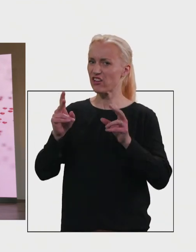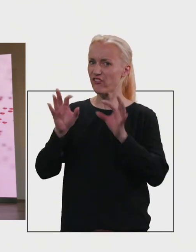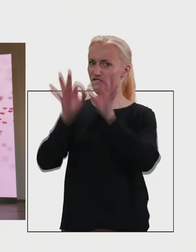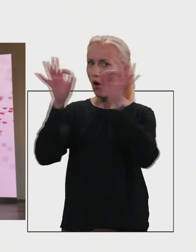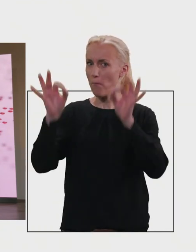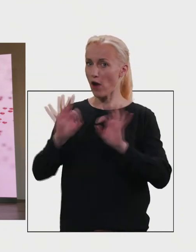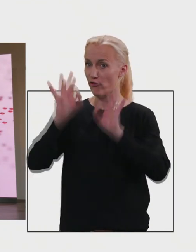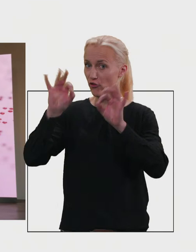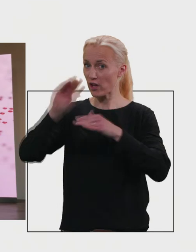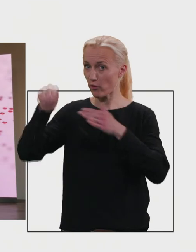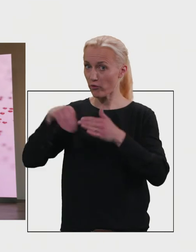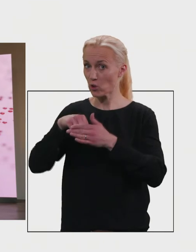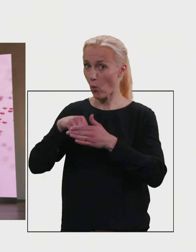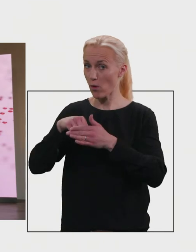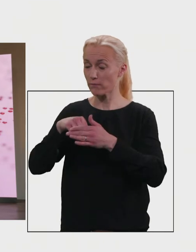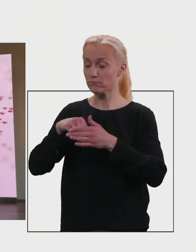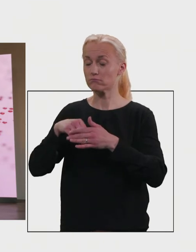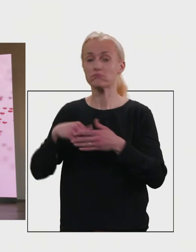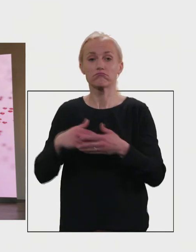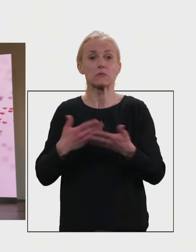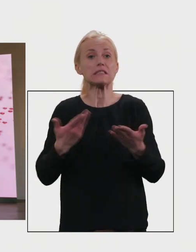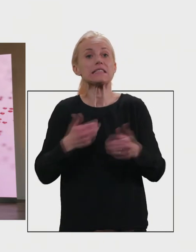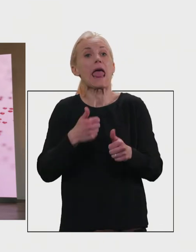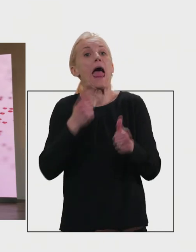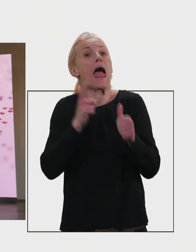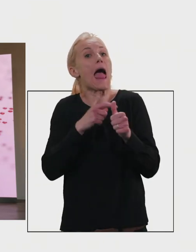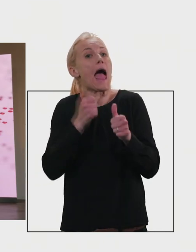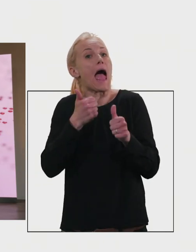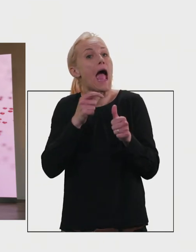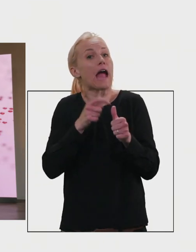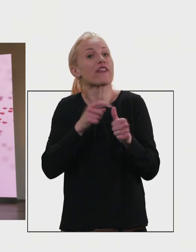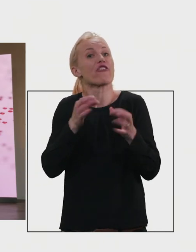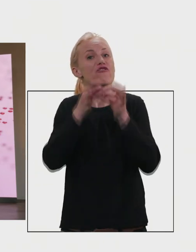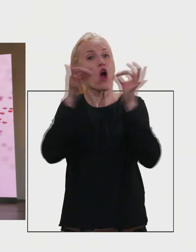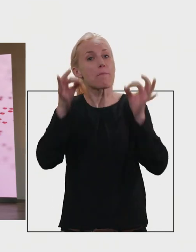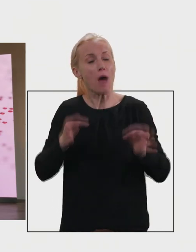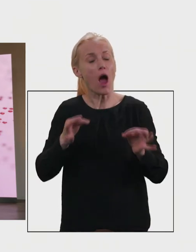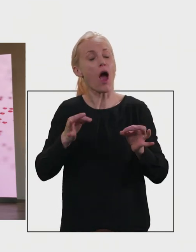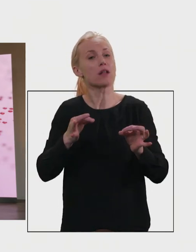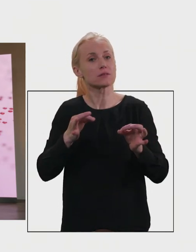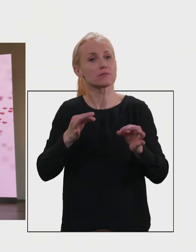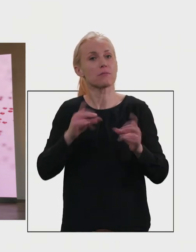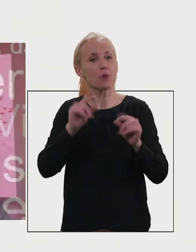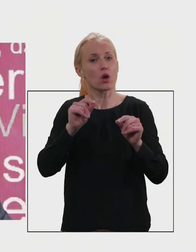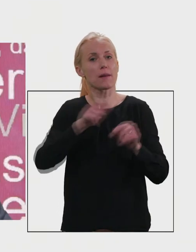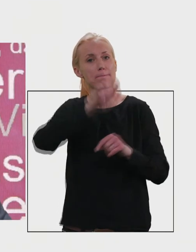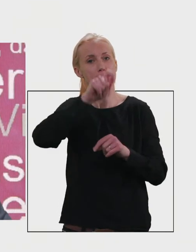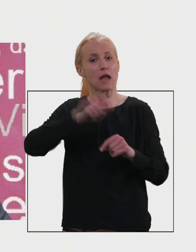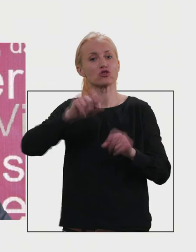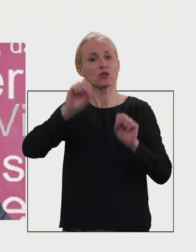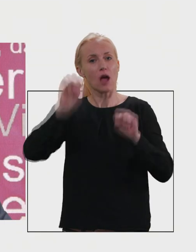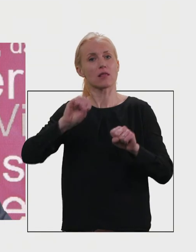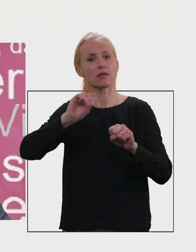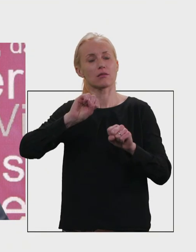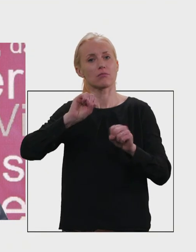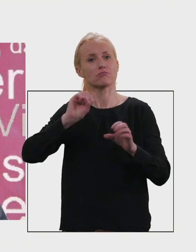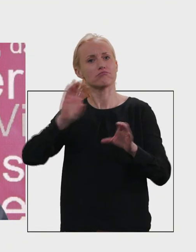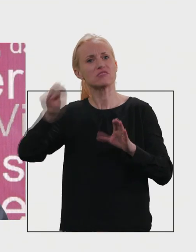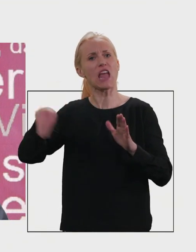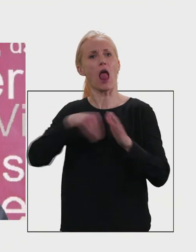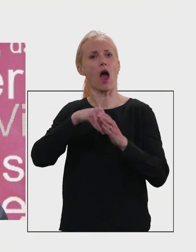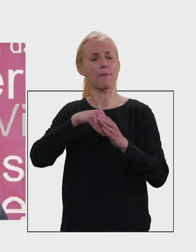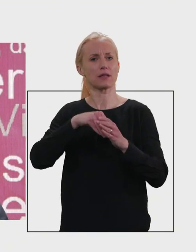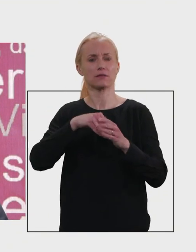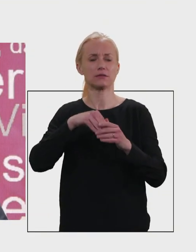Es ist ein Format, das dazu führt, dass beispielsweise Menschen teilhaben können, die vielleicht nicht nur